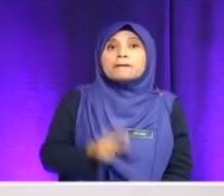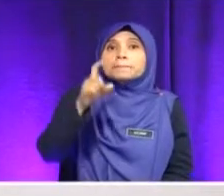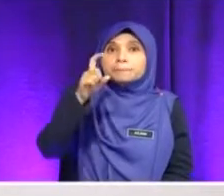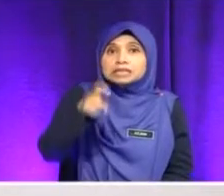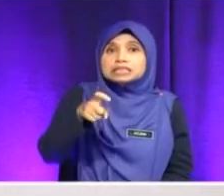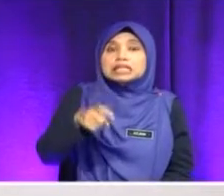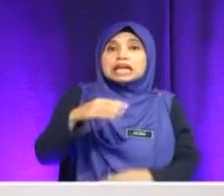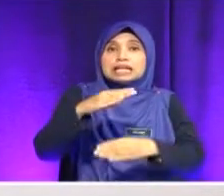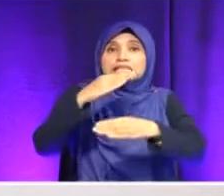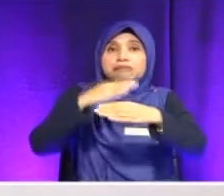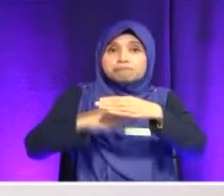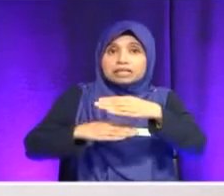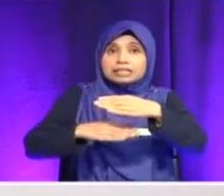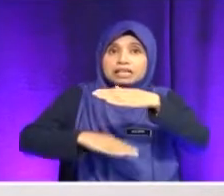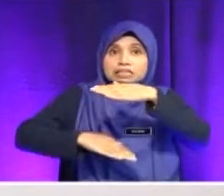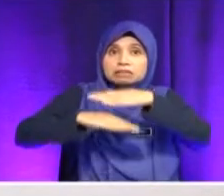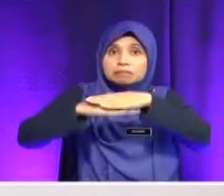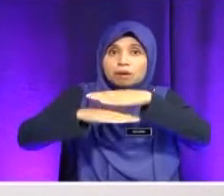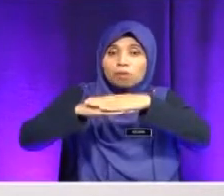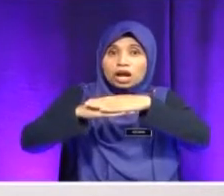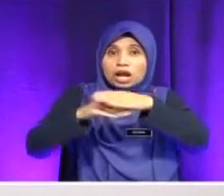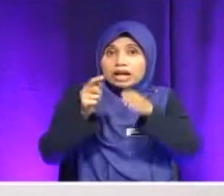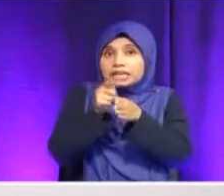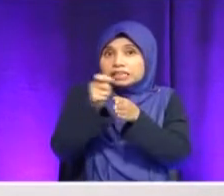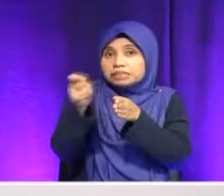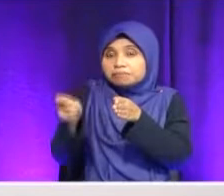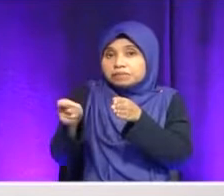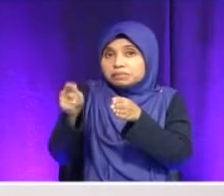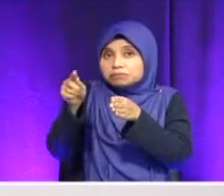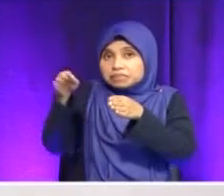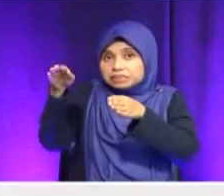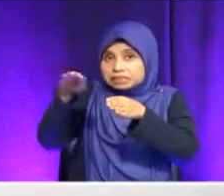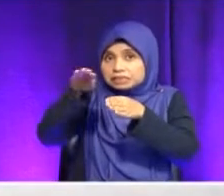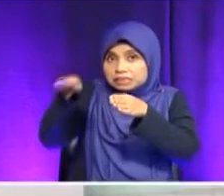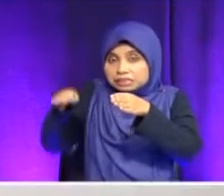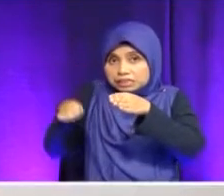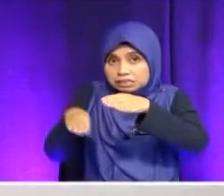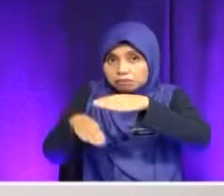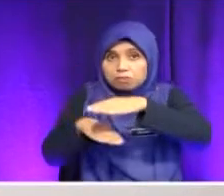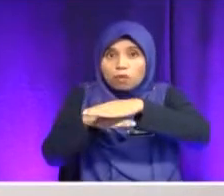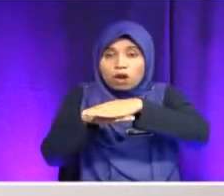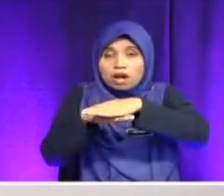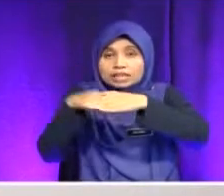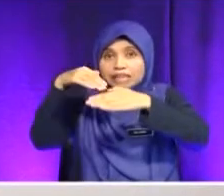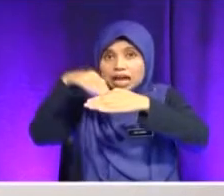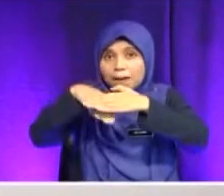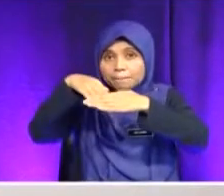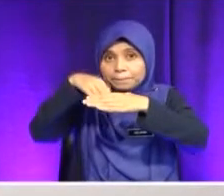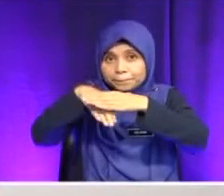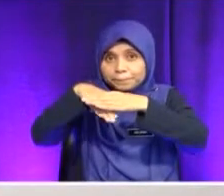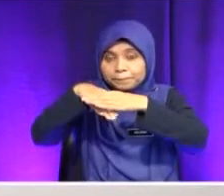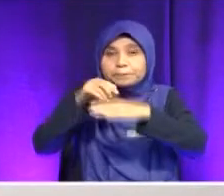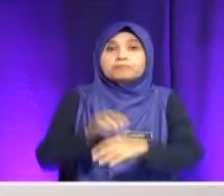lipat Tambak ada di bagian bawah lipatan YouTube ini berada di bagian bawah pastikan di PT yang banyak nih berada di dalam oke